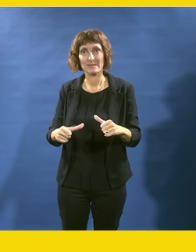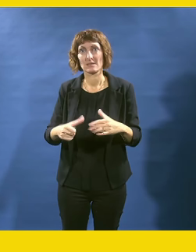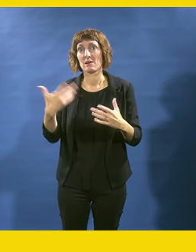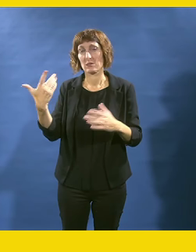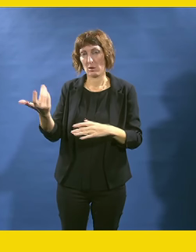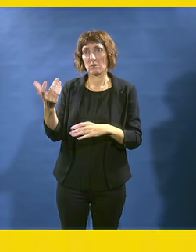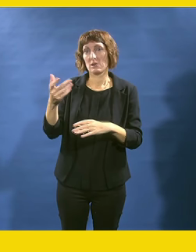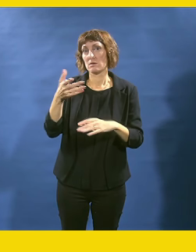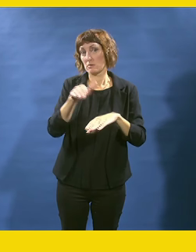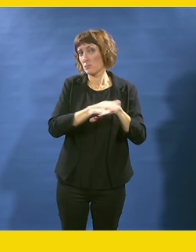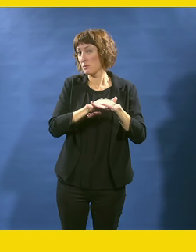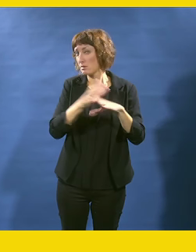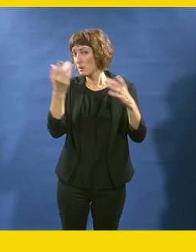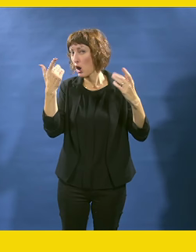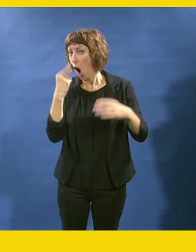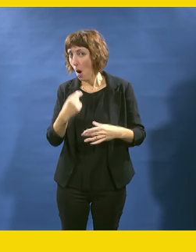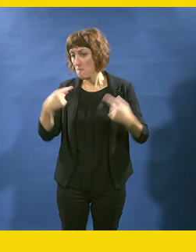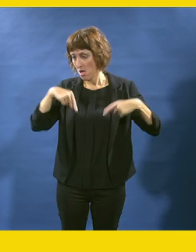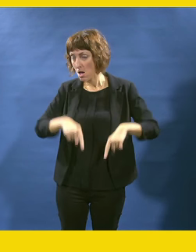Bildung einer